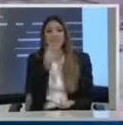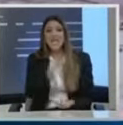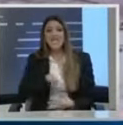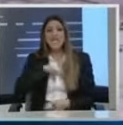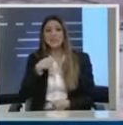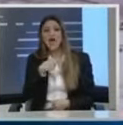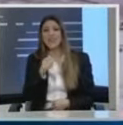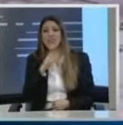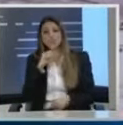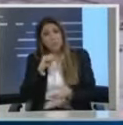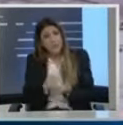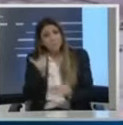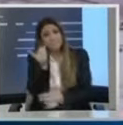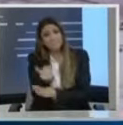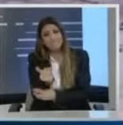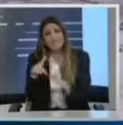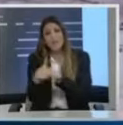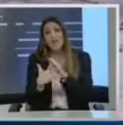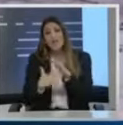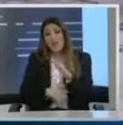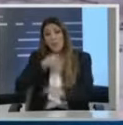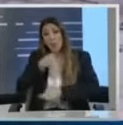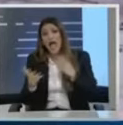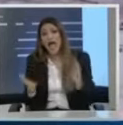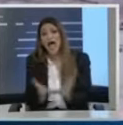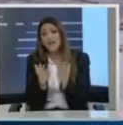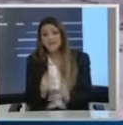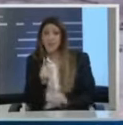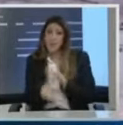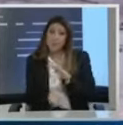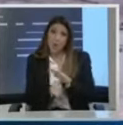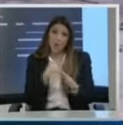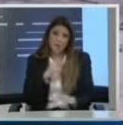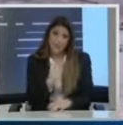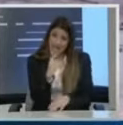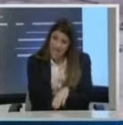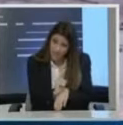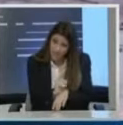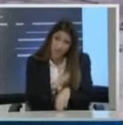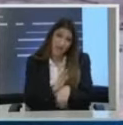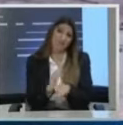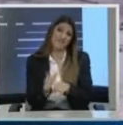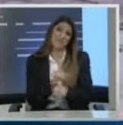αυτό ξέρετε ότι δεν θα το εφαρμόσετε το ένα λεπτό. Δεν θα το εφαρμόσετε. Αφήστε να προχωρήσουμε.